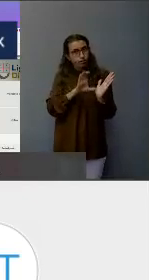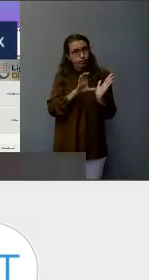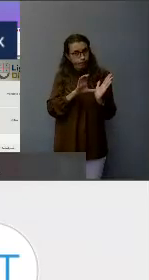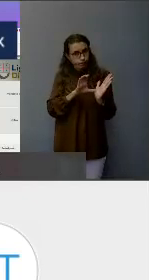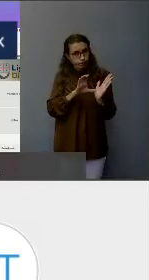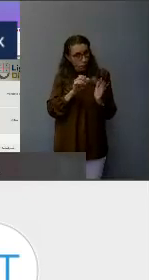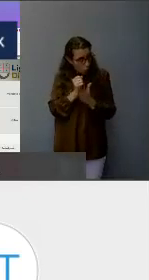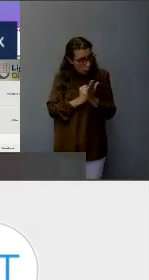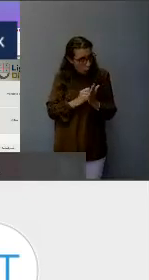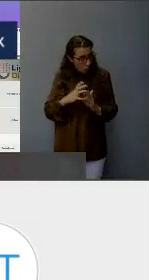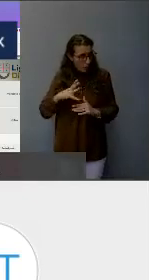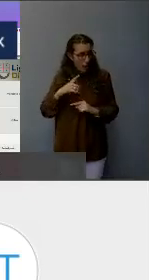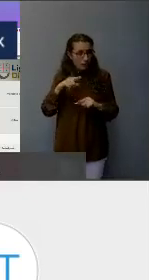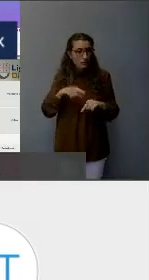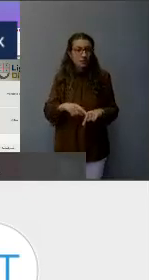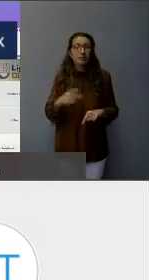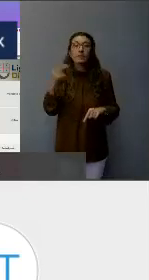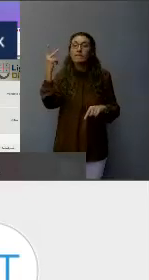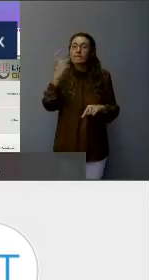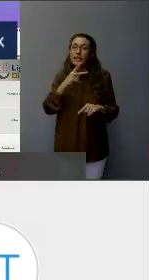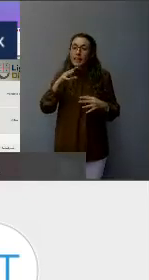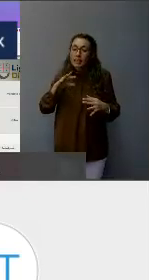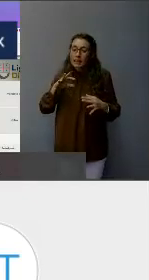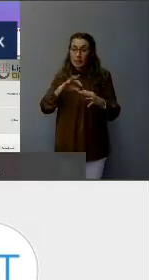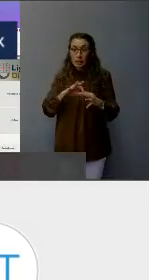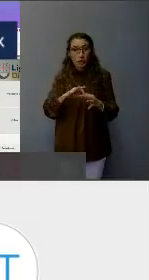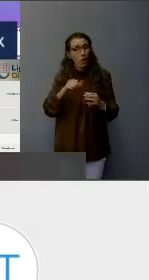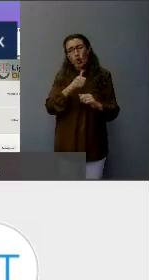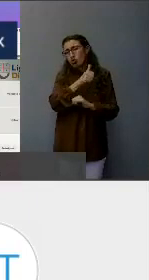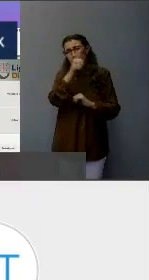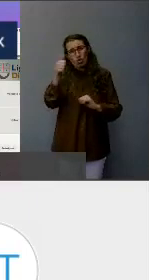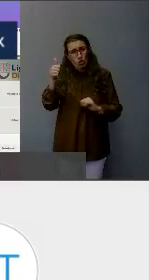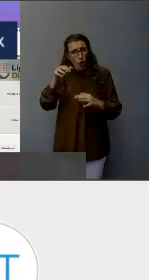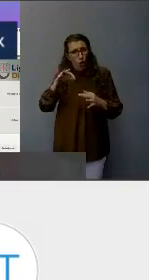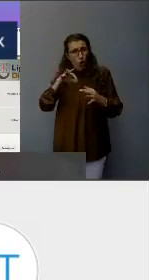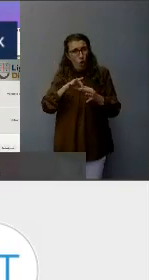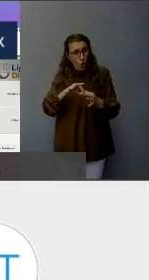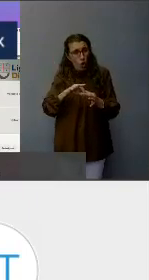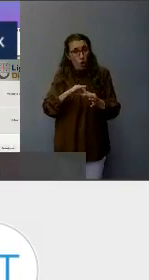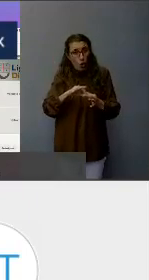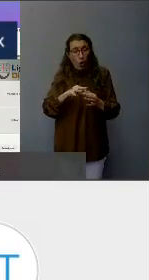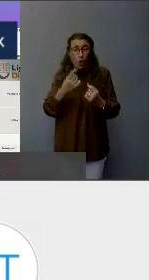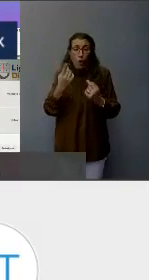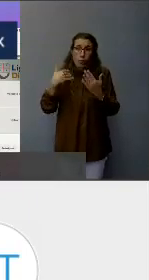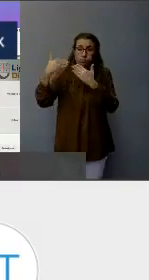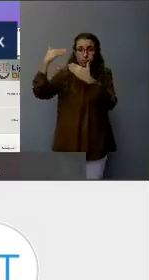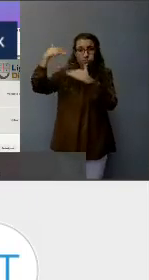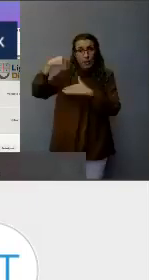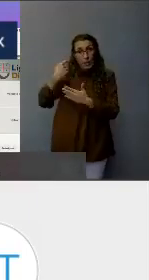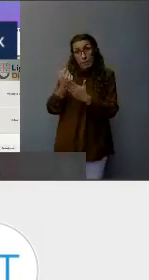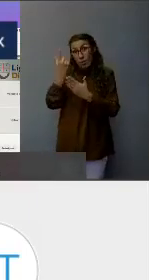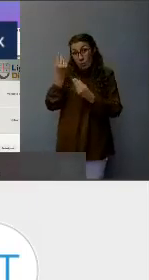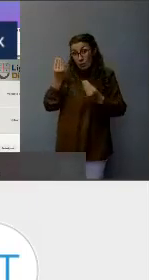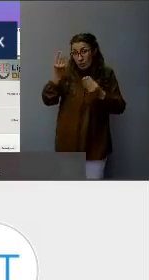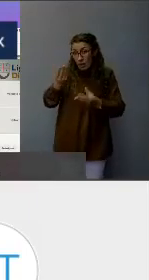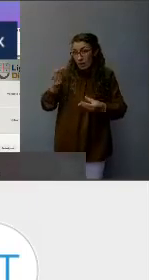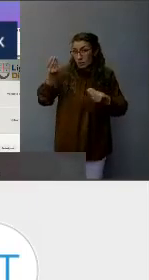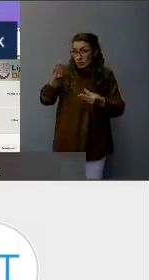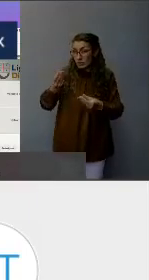riprende i passaggi rilevanti di questa delibera di impegno